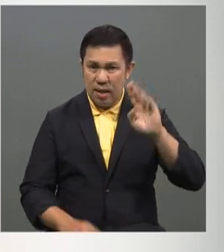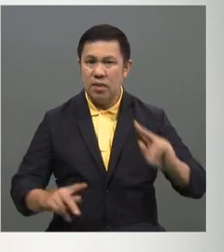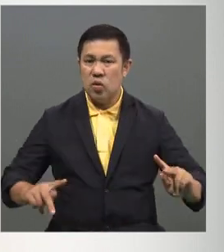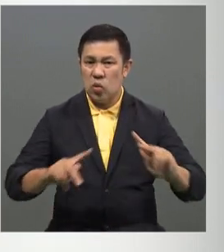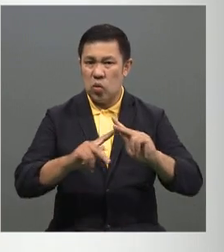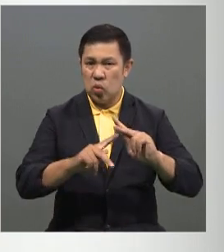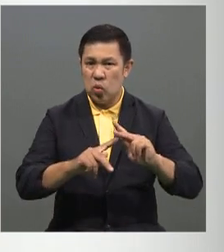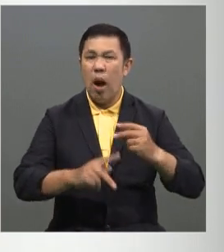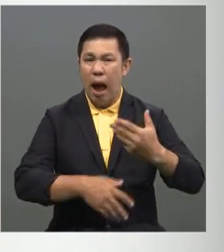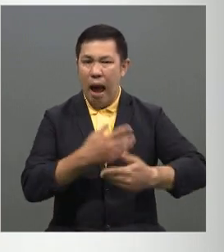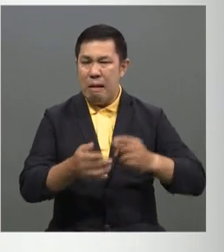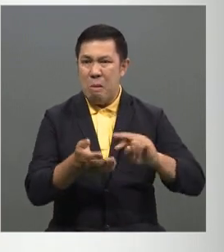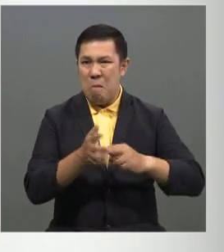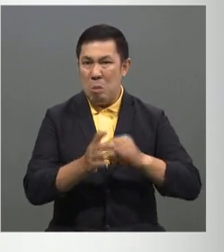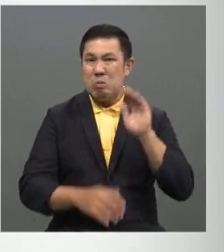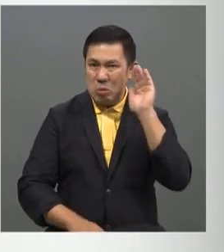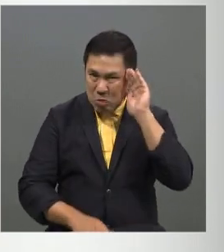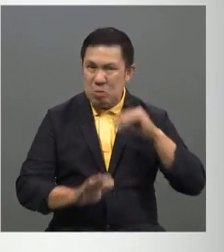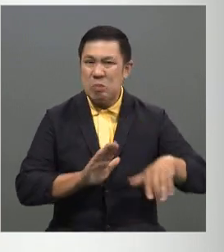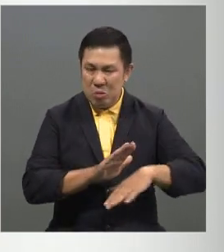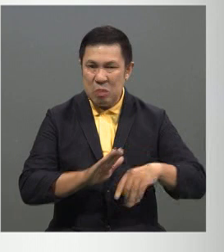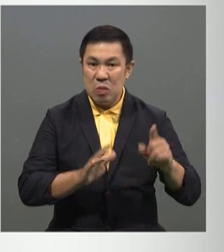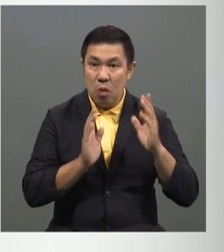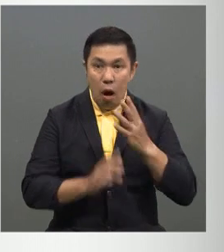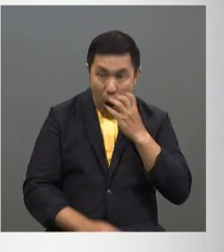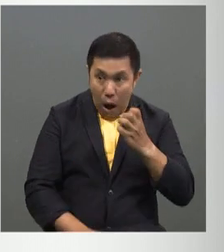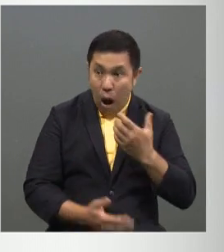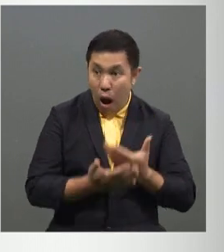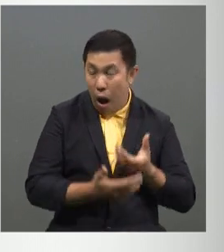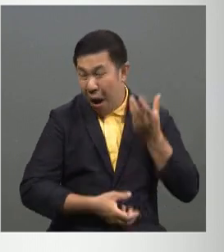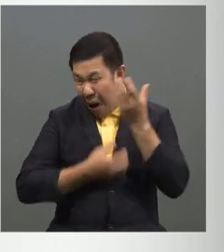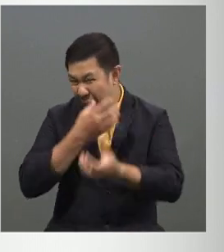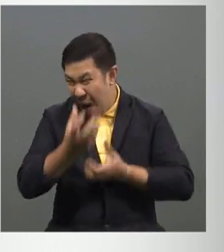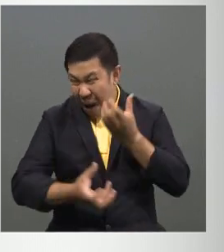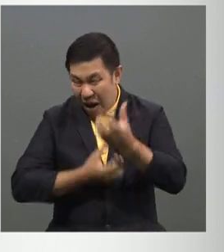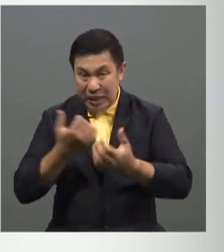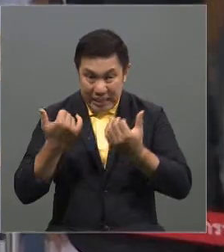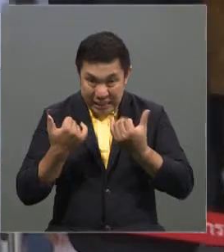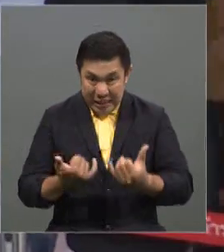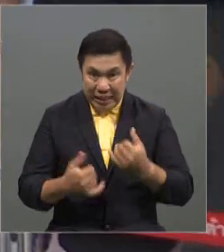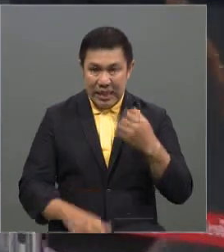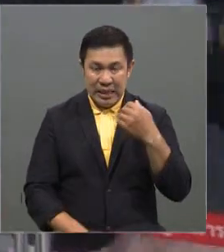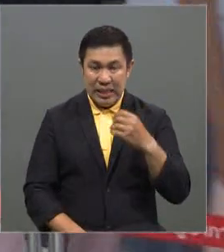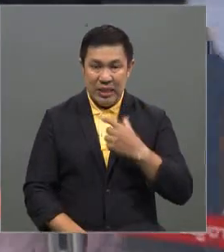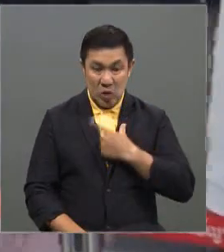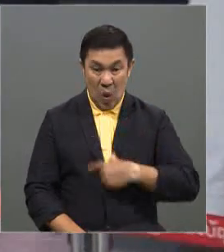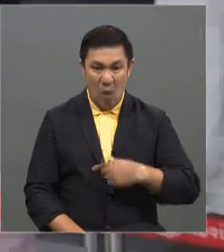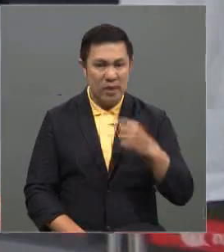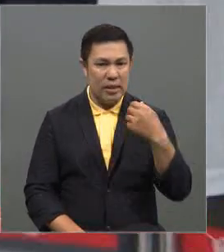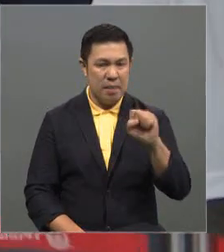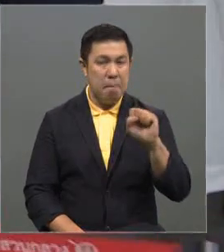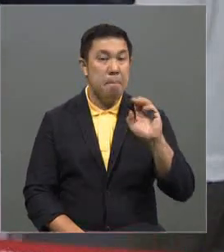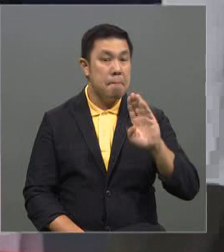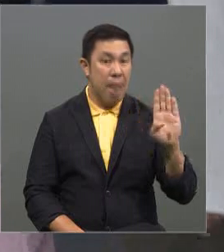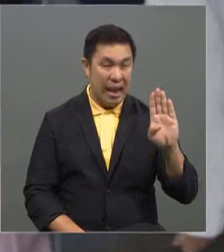ณิชย์เพื่อสร้างความน่าเชื่อถือผู้เสียหายก็เลยไปลงทุนอีกเรื่อยๆจนครั้งล่าสุดเนี่ยลงทุนไป10บาททองคำนะครับห